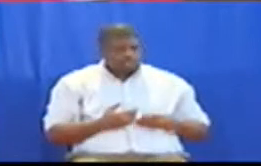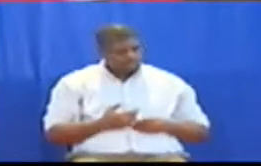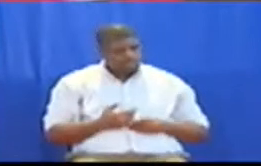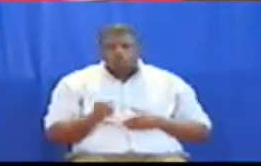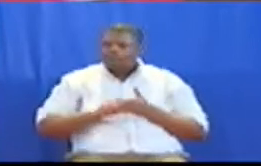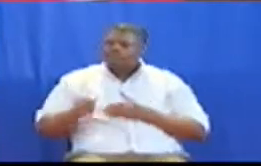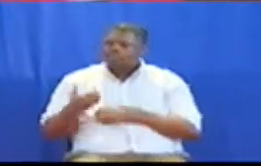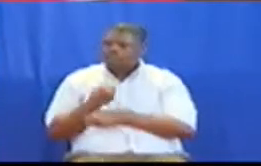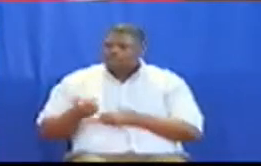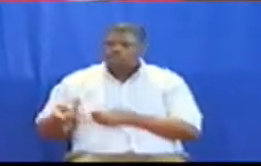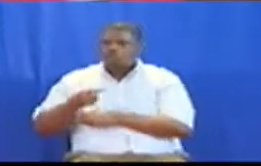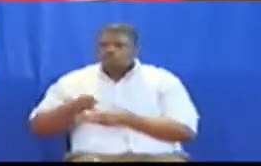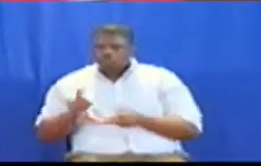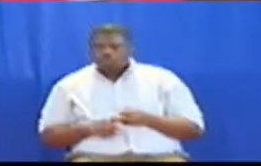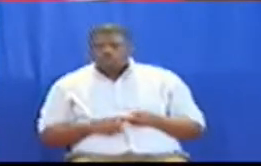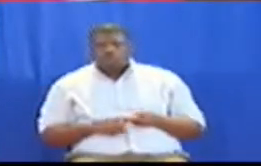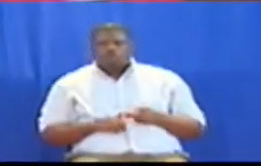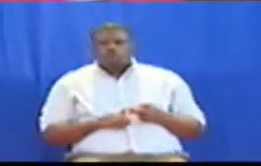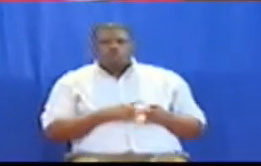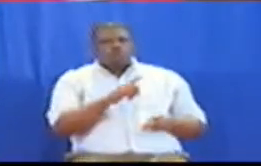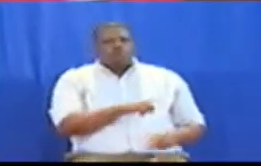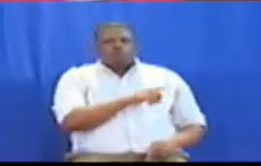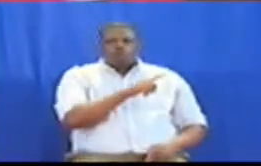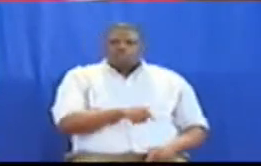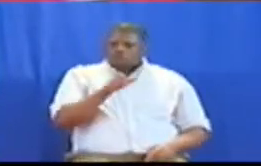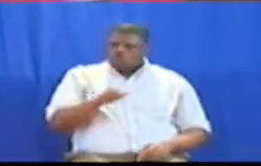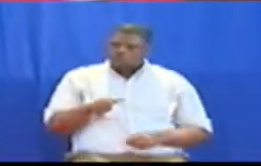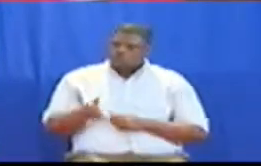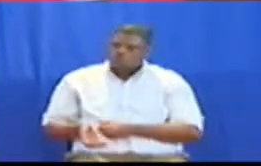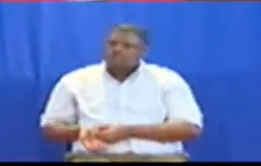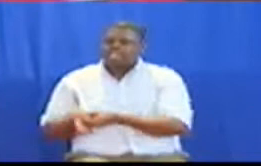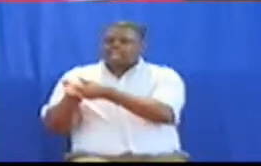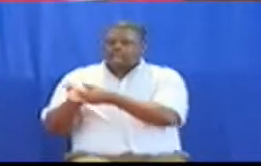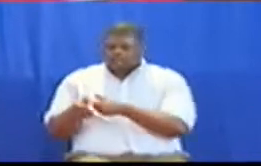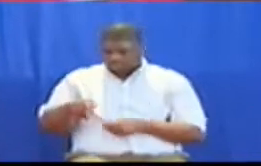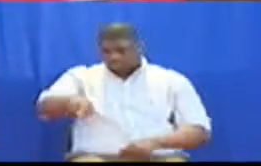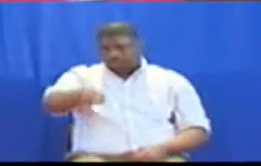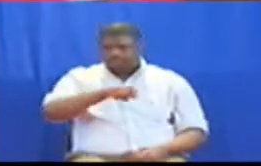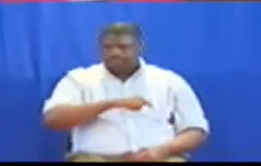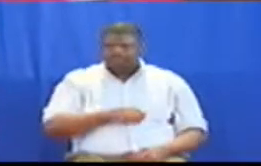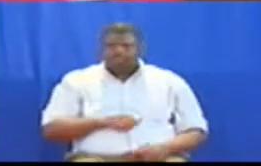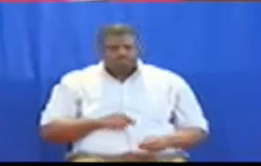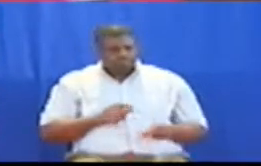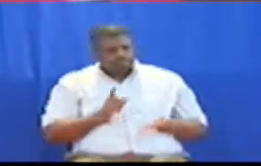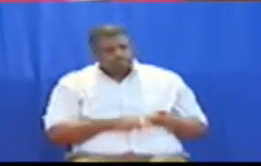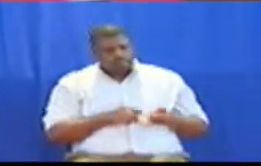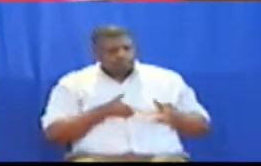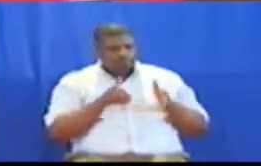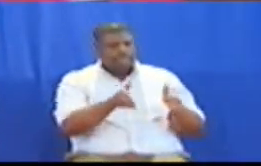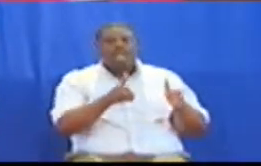wanapata mikopo, kwa hiyo wamekosa watu wa kuwasaidia. Mheshimiwa Spika, madarasa